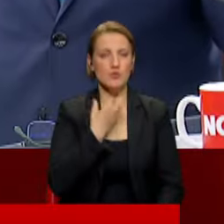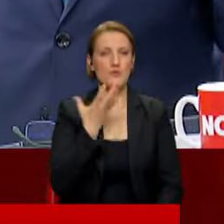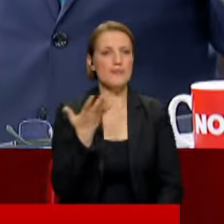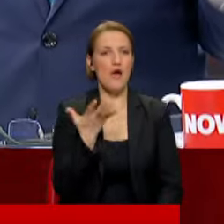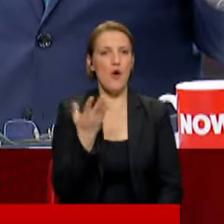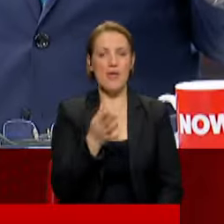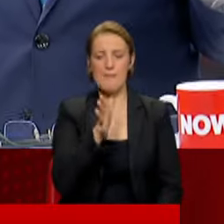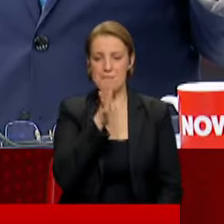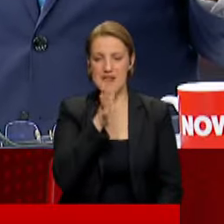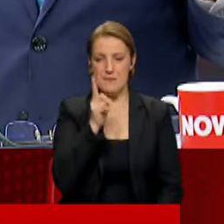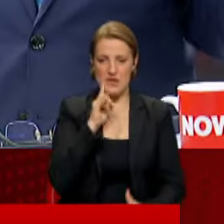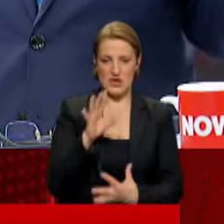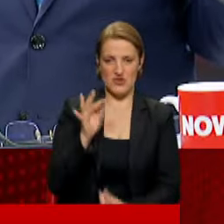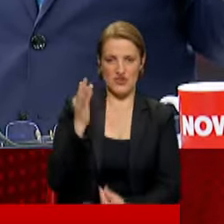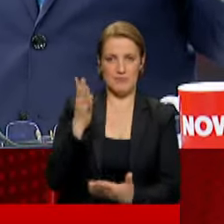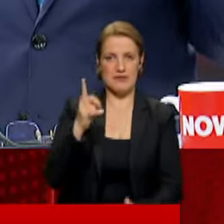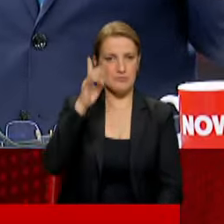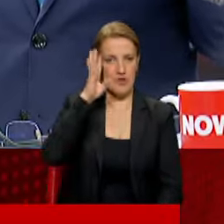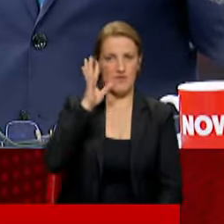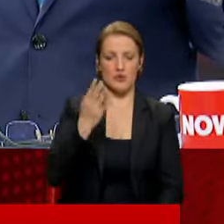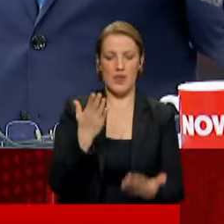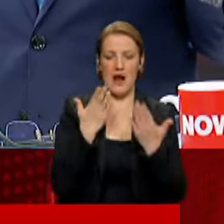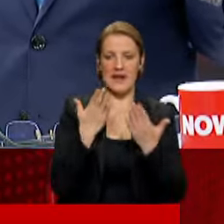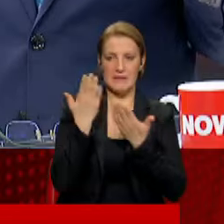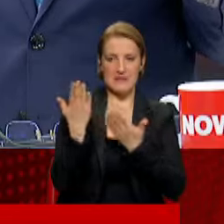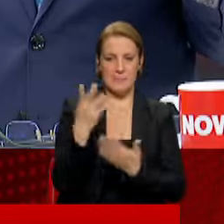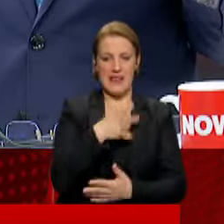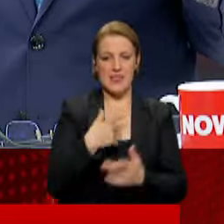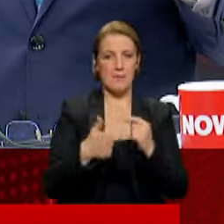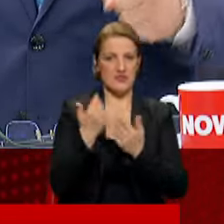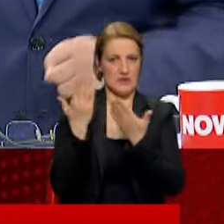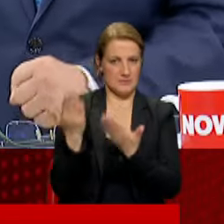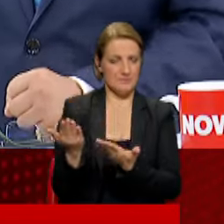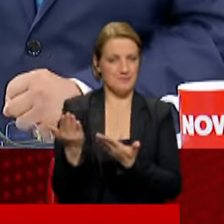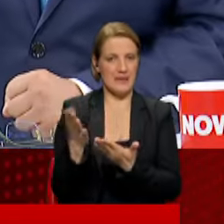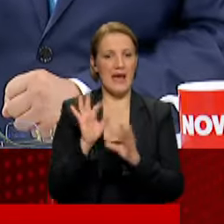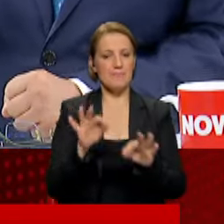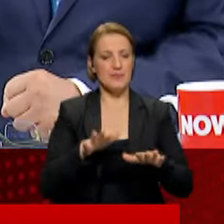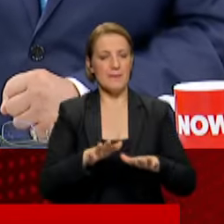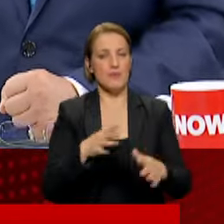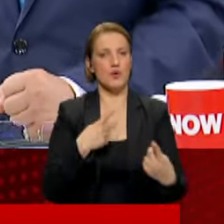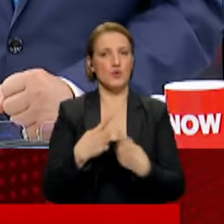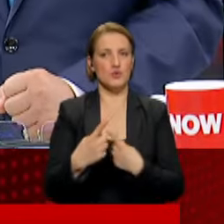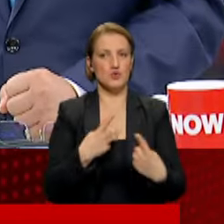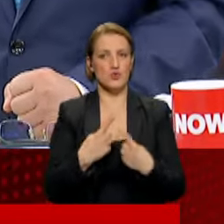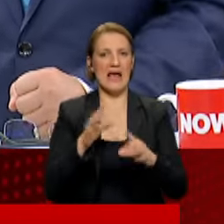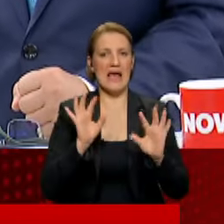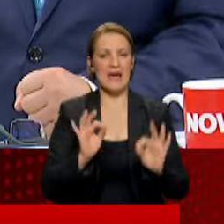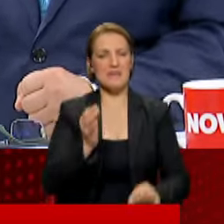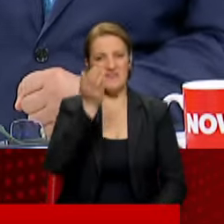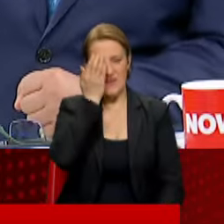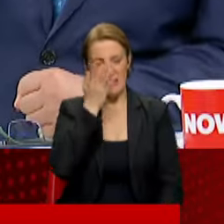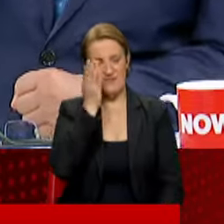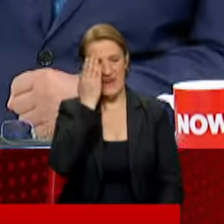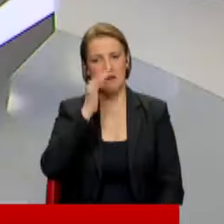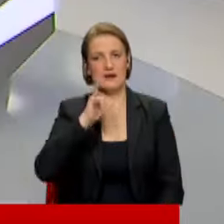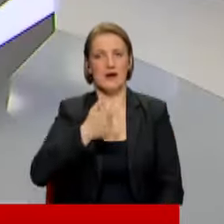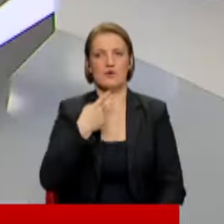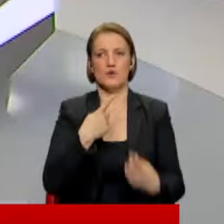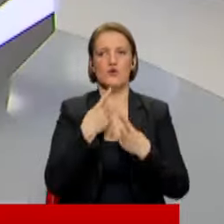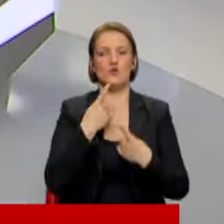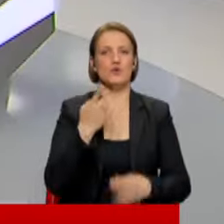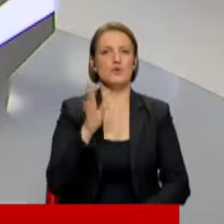bilen bir kişiyle bir profesörle bir akademisyenle bir belediye başkanıyla hem depremi konuştuk hem de yokluğu yoksulluğu konuştuk kesinlikle